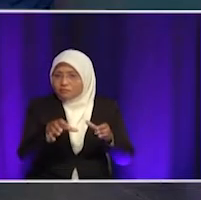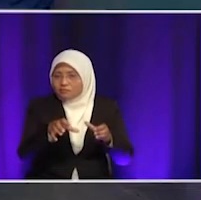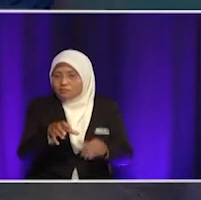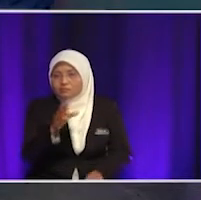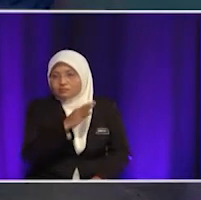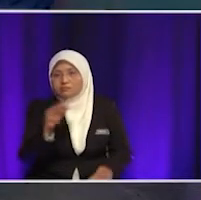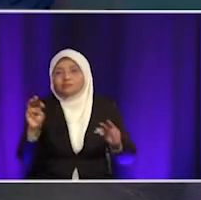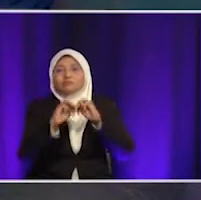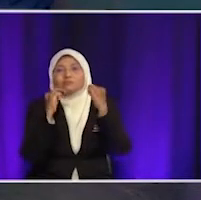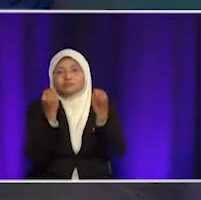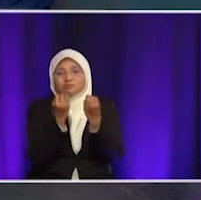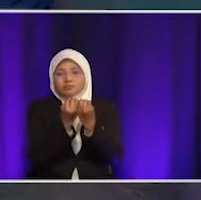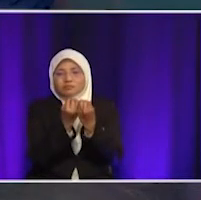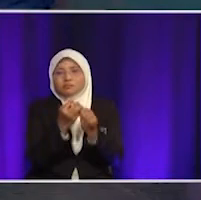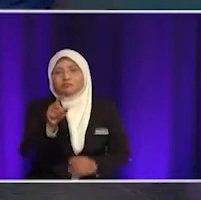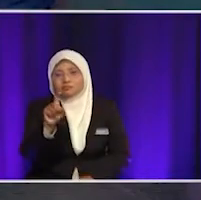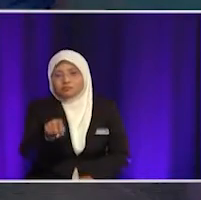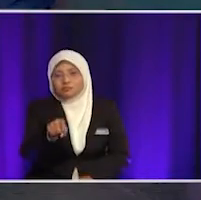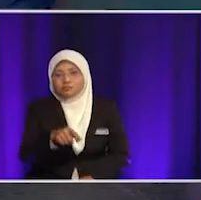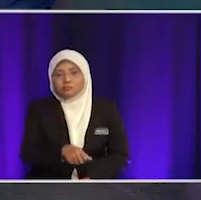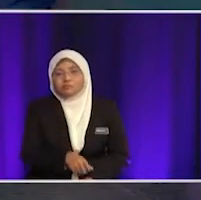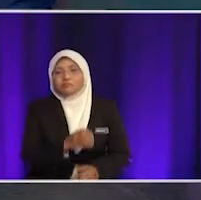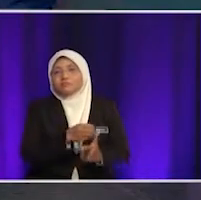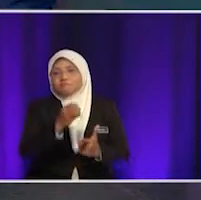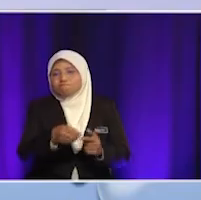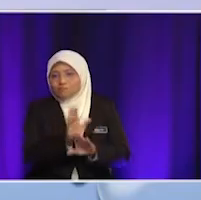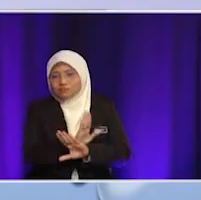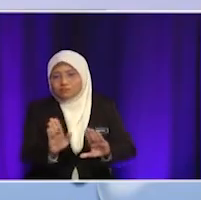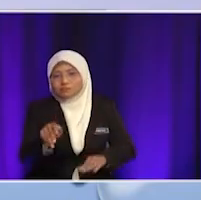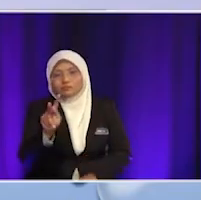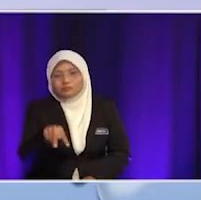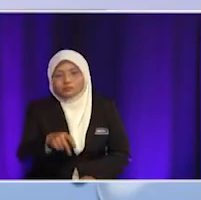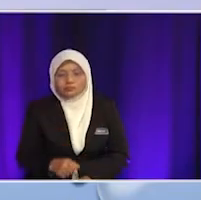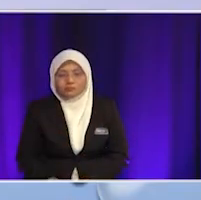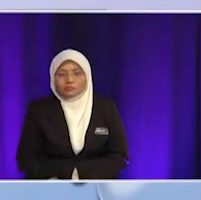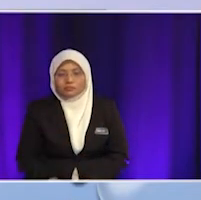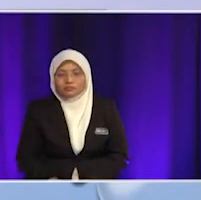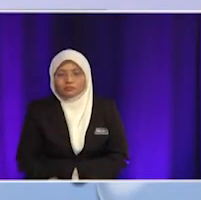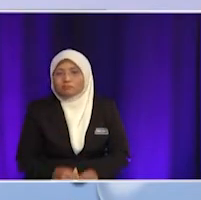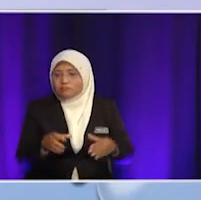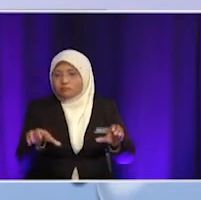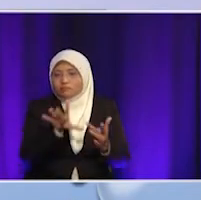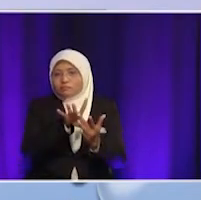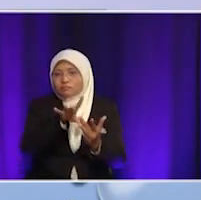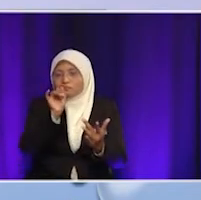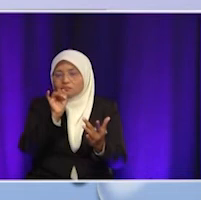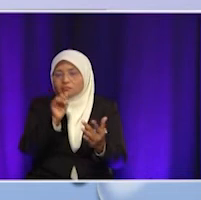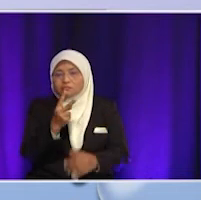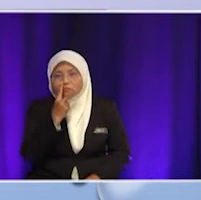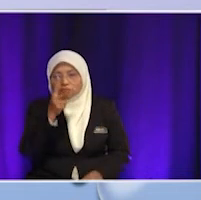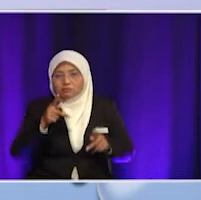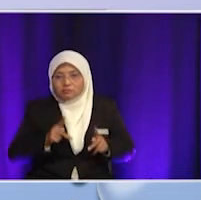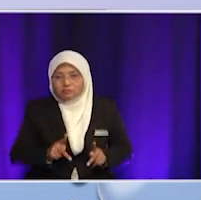Kakak di situ memerlukan atau tidak Oke yang kedua membuat pilihan berdasarkan peluang serta merangka perancangan